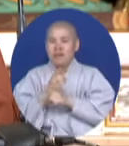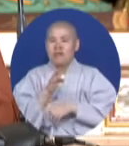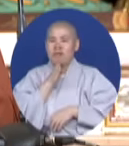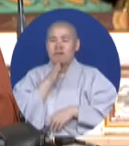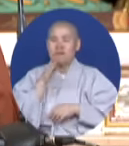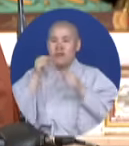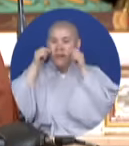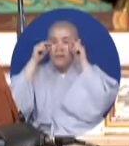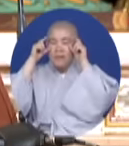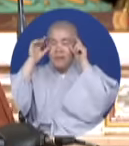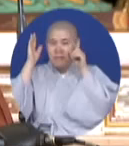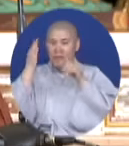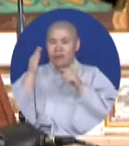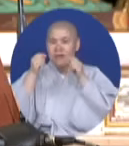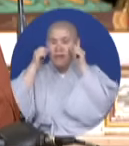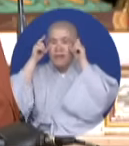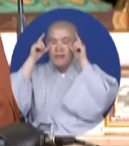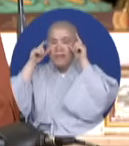깨달음이란 뭐냐